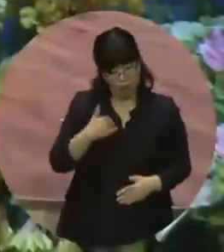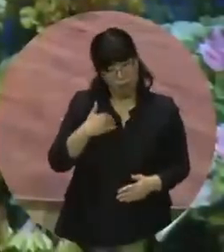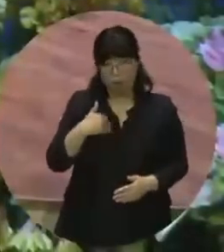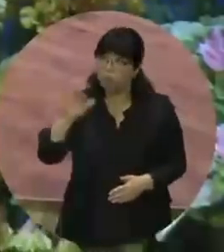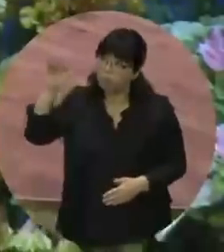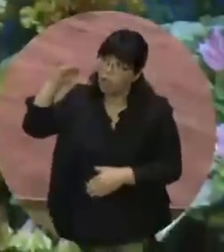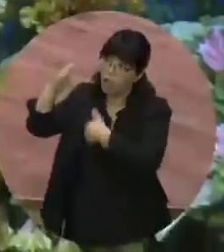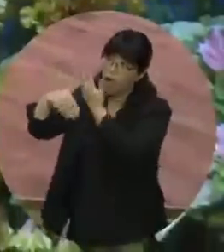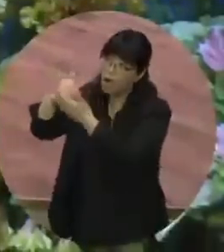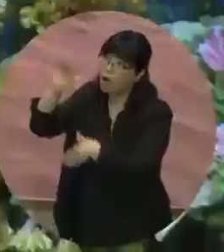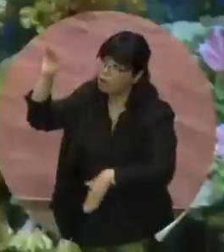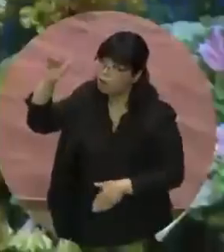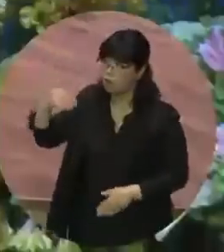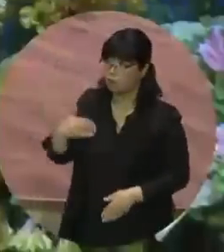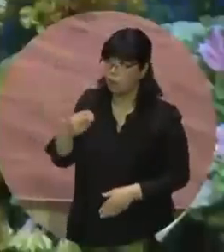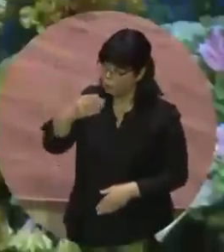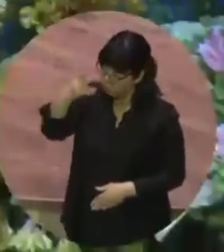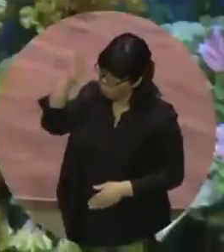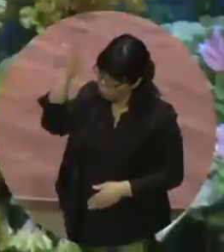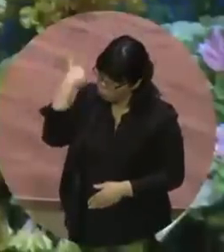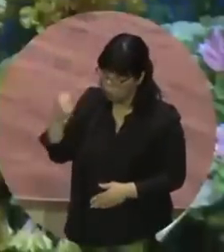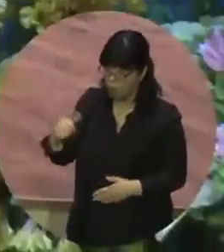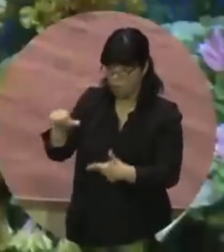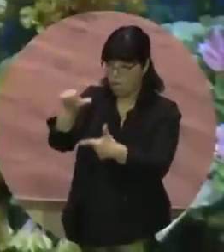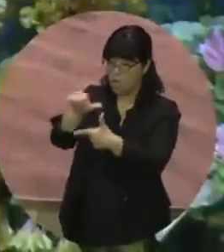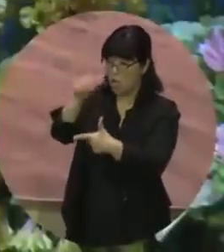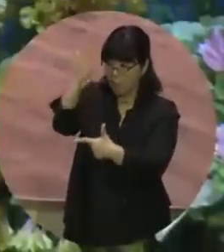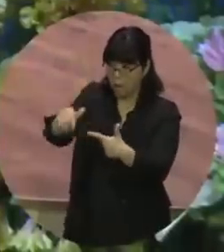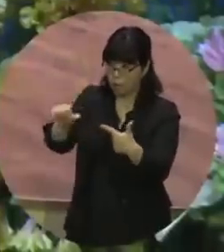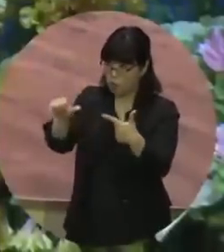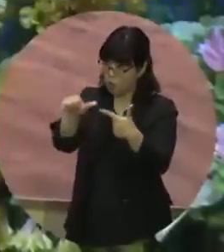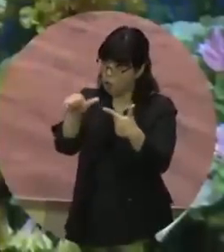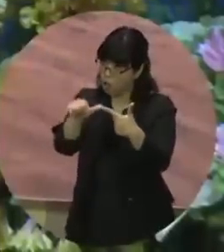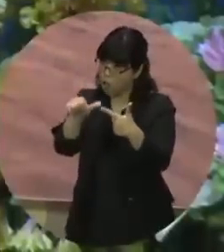남편에게 말할까요? 그걸 할 때 물어보지 않았어요.